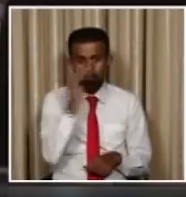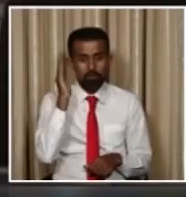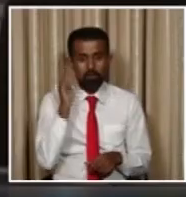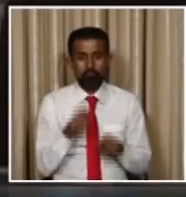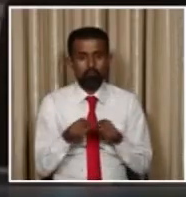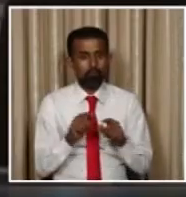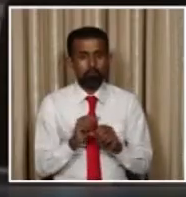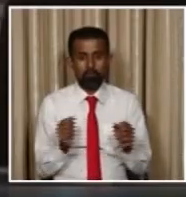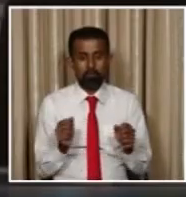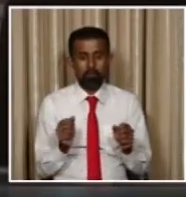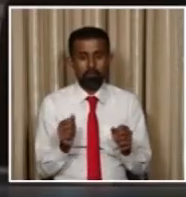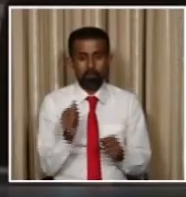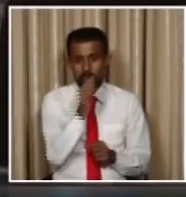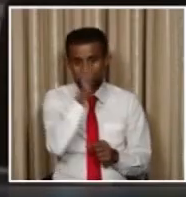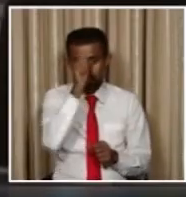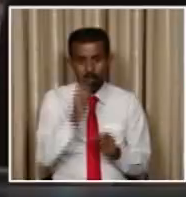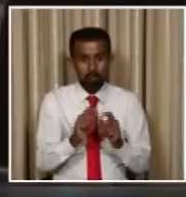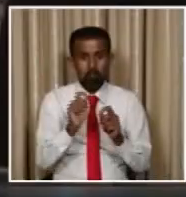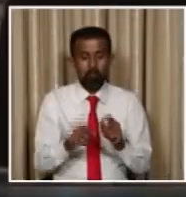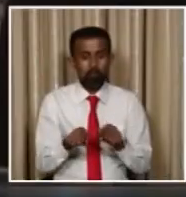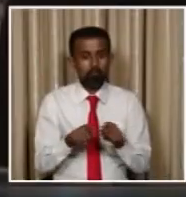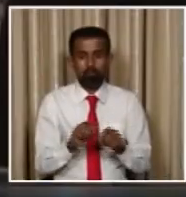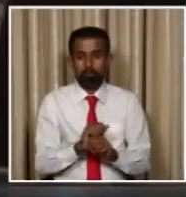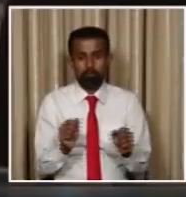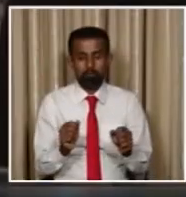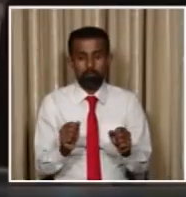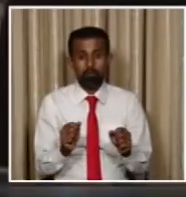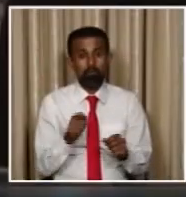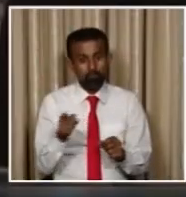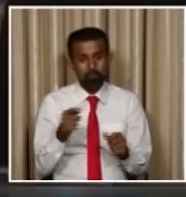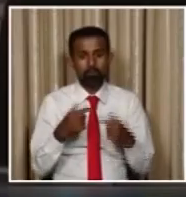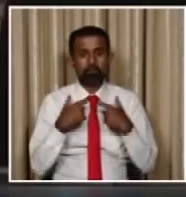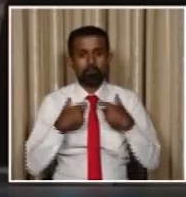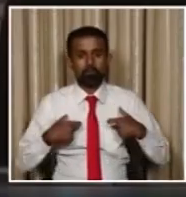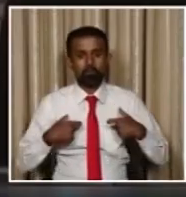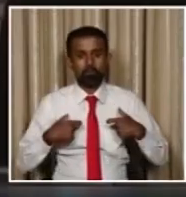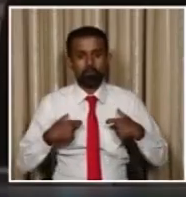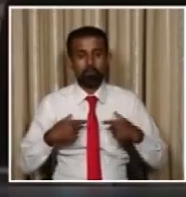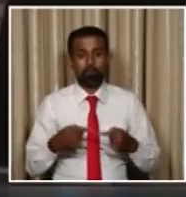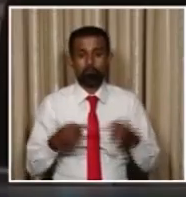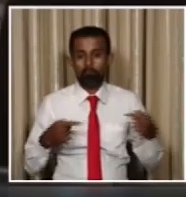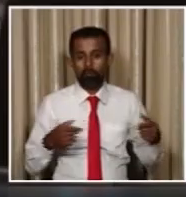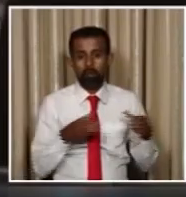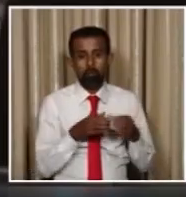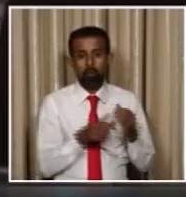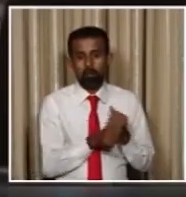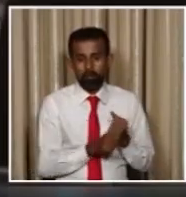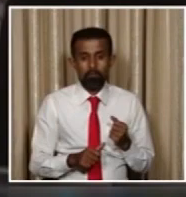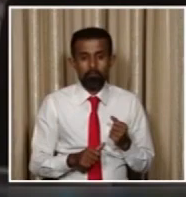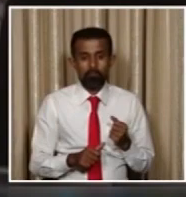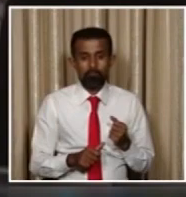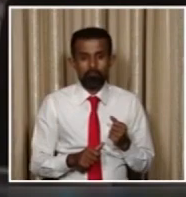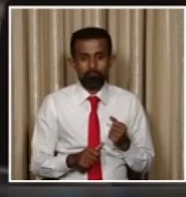නෙමෙයි කතෝලික සභාව පමණක් නෙමෙයි ඔවුන්ගේ නීතිඥවරුයි විපක්ෂයේ නියෝජිතයන්